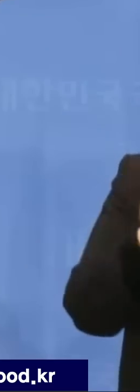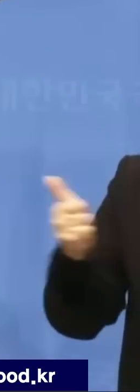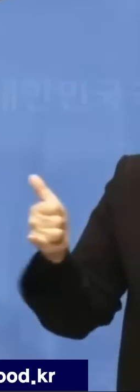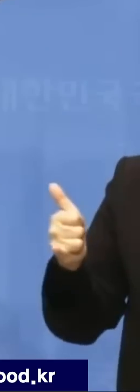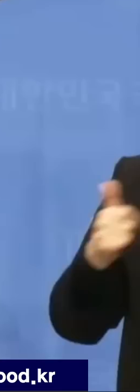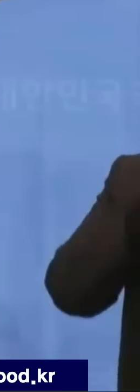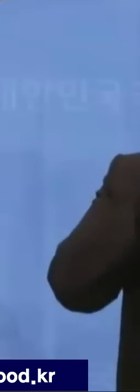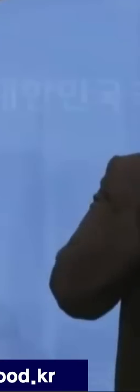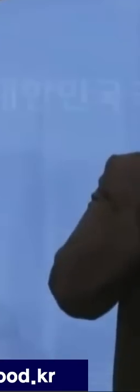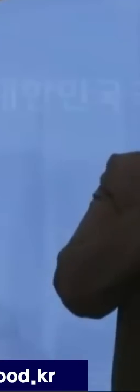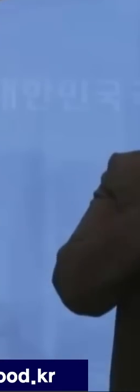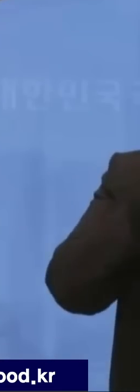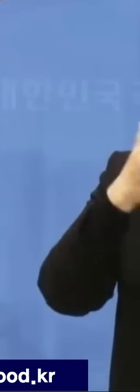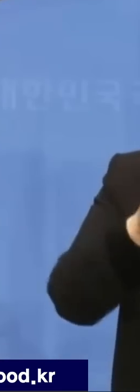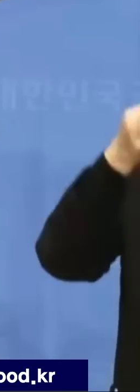뜻을